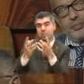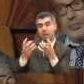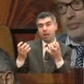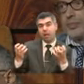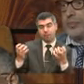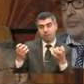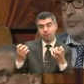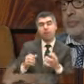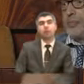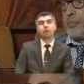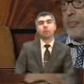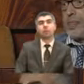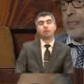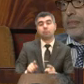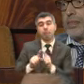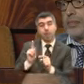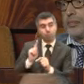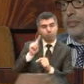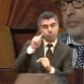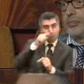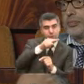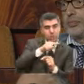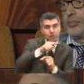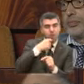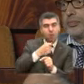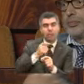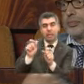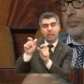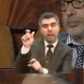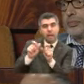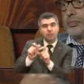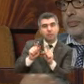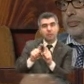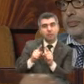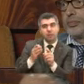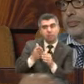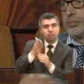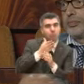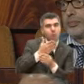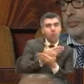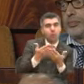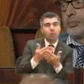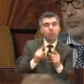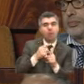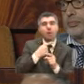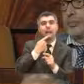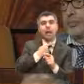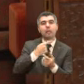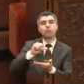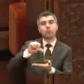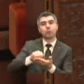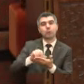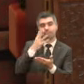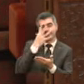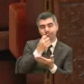لدى كل من يتوجه الى مراكز تسجيل السيارات بمختلف مدن واقاليم المملكه، اقليم دريوش نموذجا.